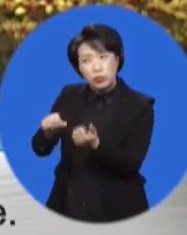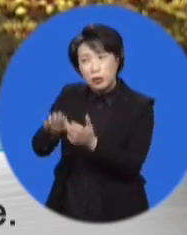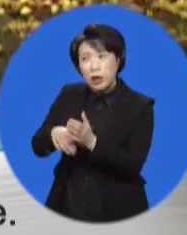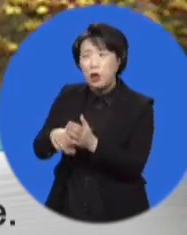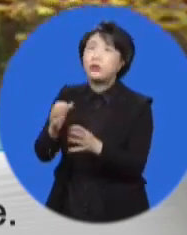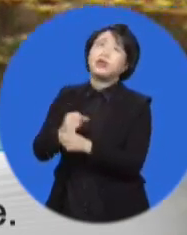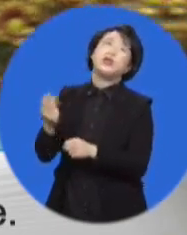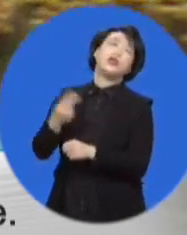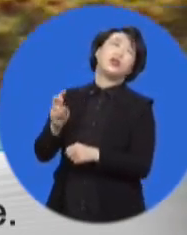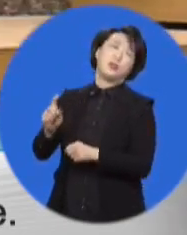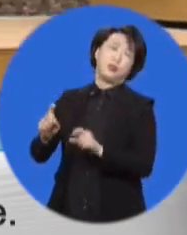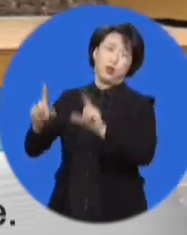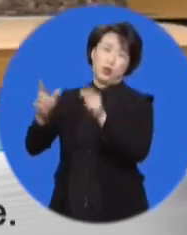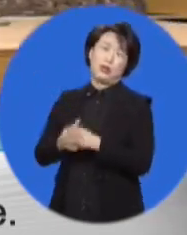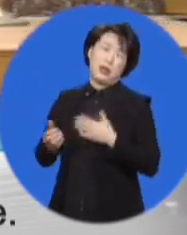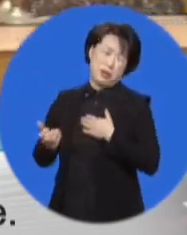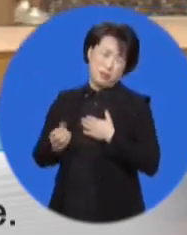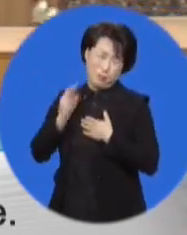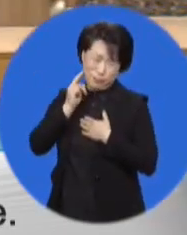됩니다. 그런데